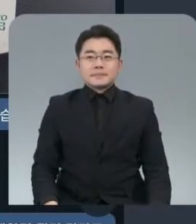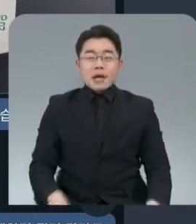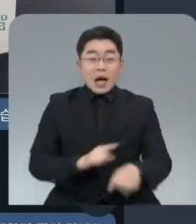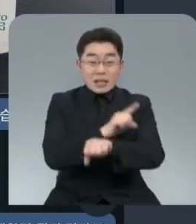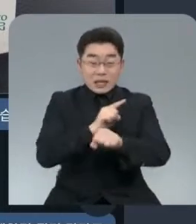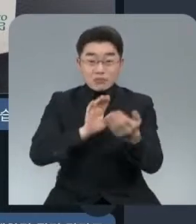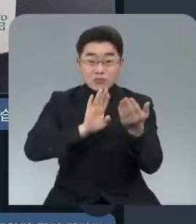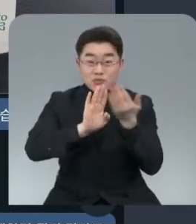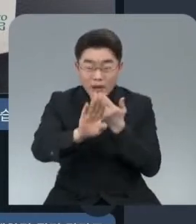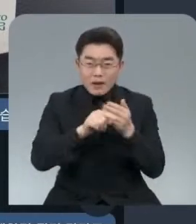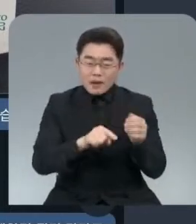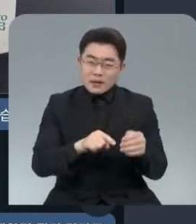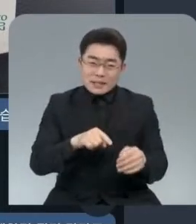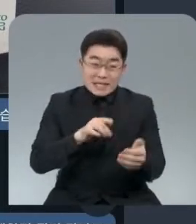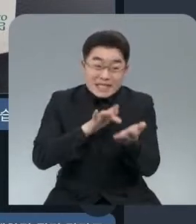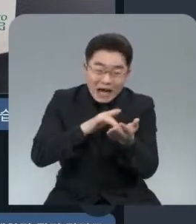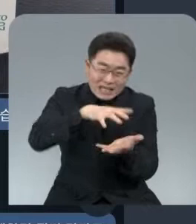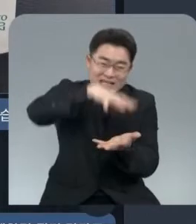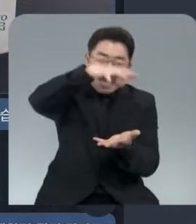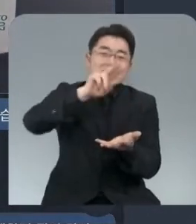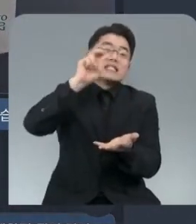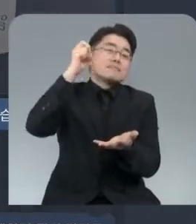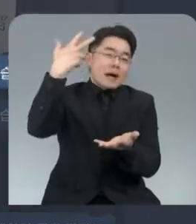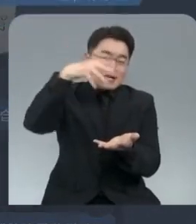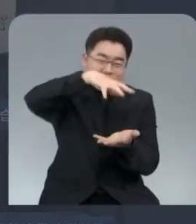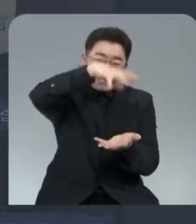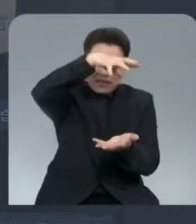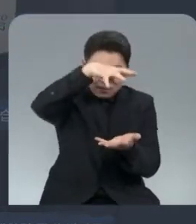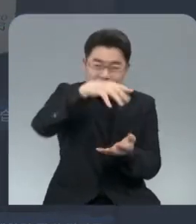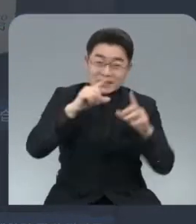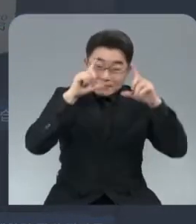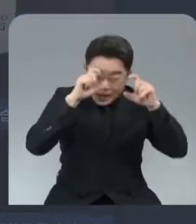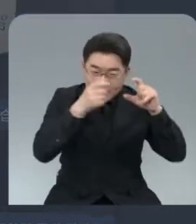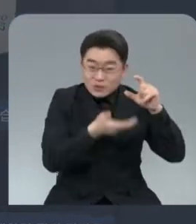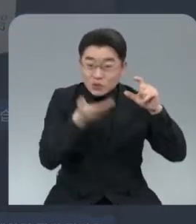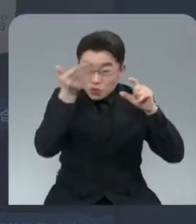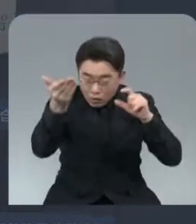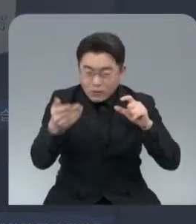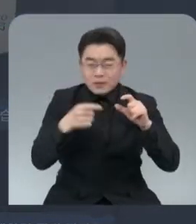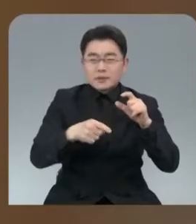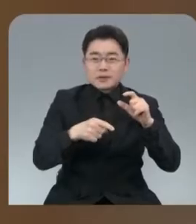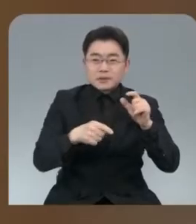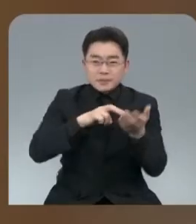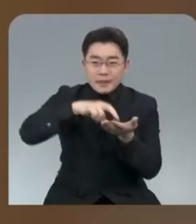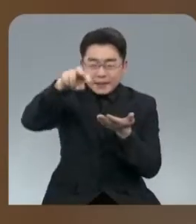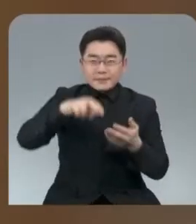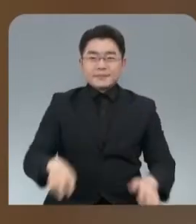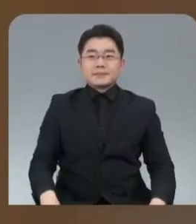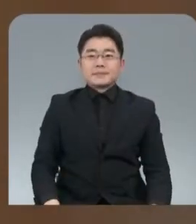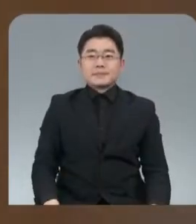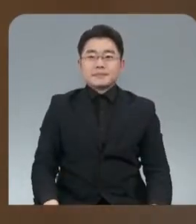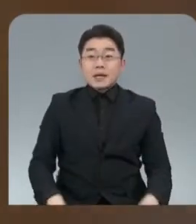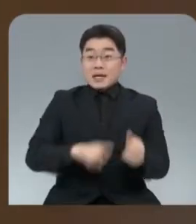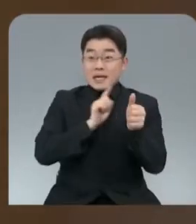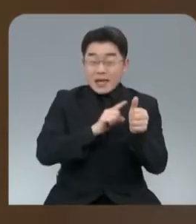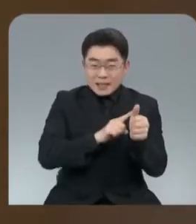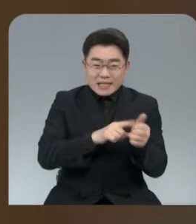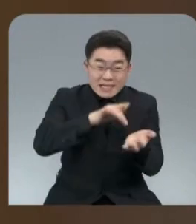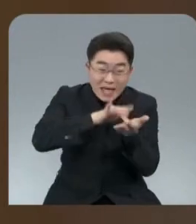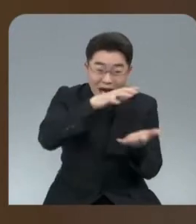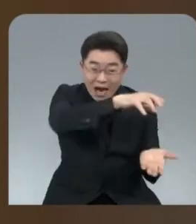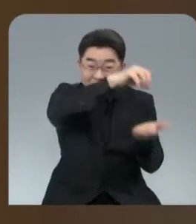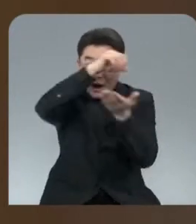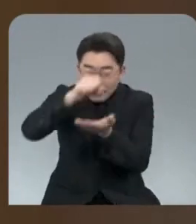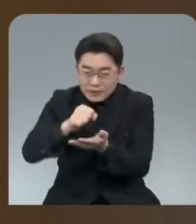시간 뒤엔 28일치 약이 적힌 처방전 사진을 올린 뒤 도청으로 복귀한다고 보고합니다. A 씨는 김혜경 씨 자택